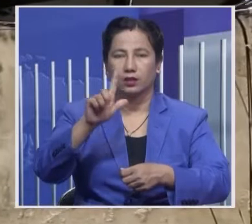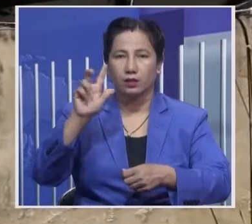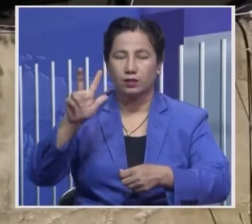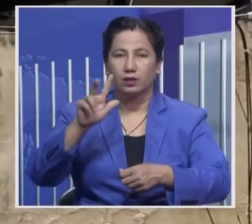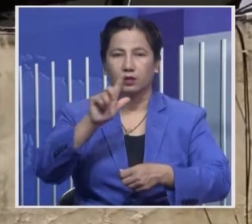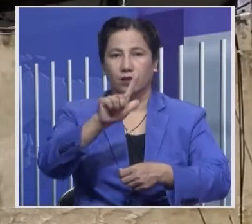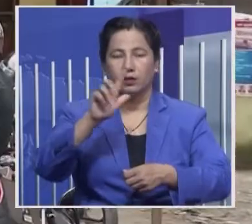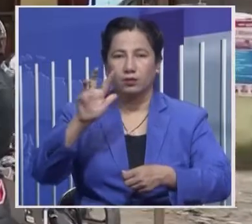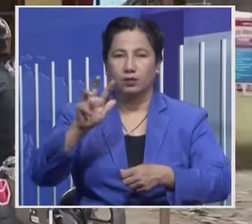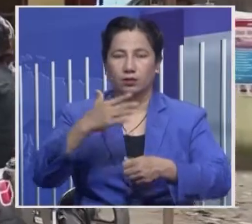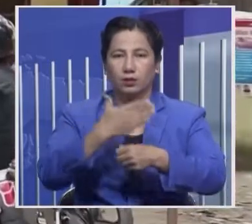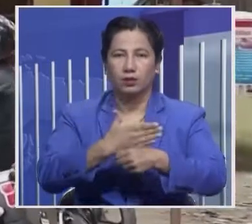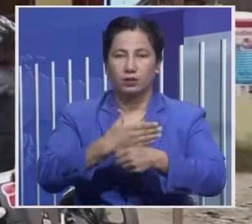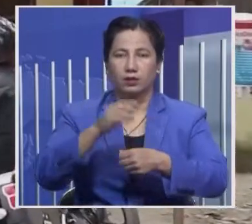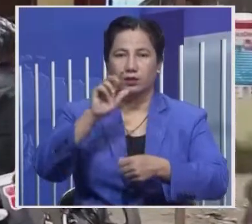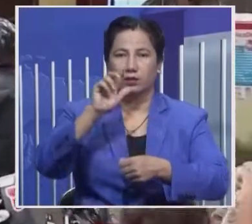2078-79 सालमा लक्ष्यको